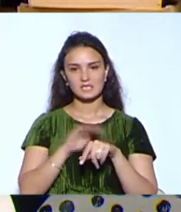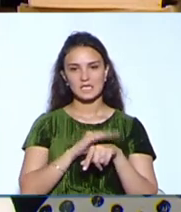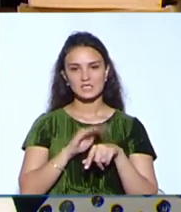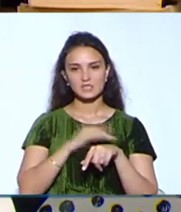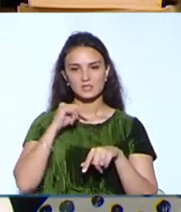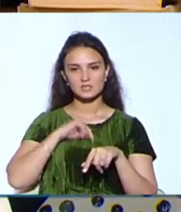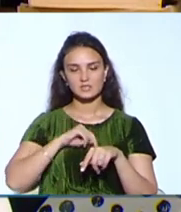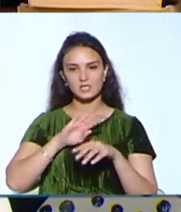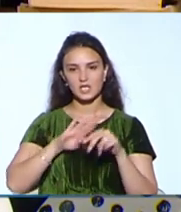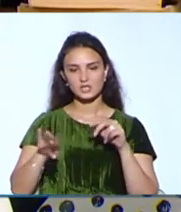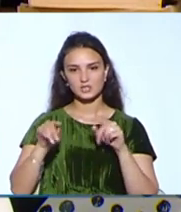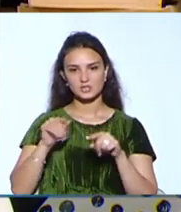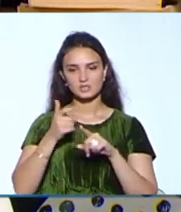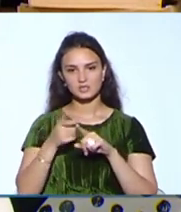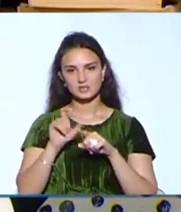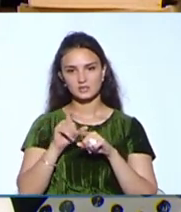გარეშე ძალიან